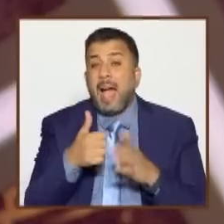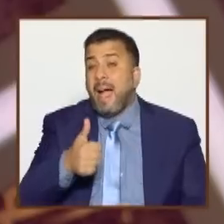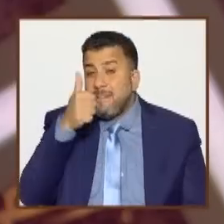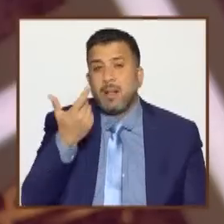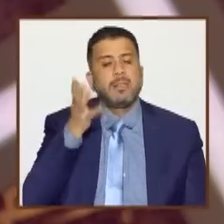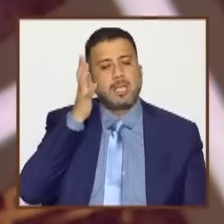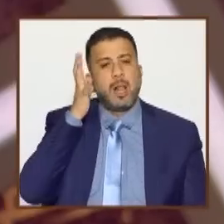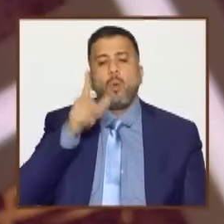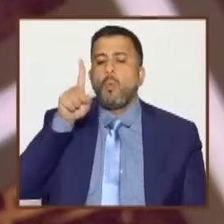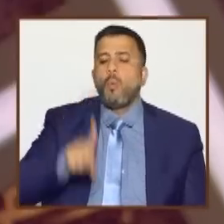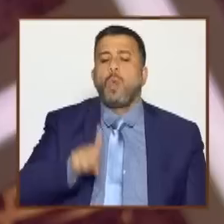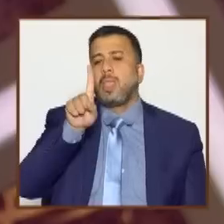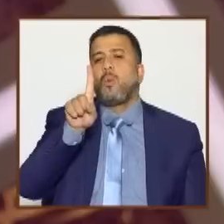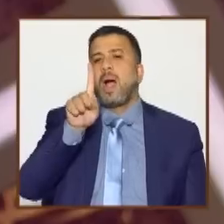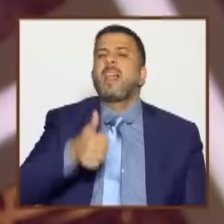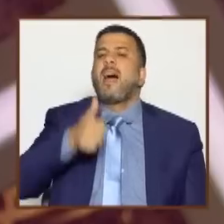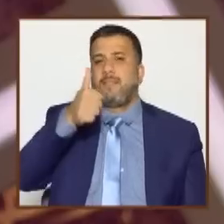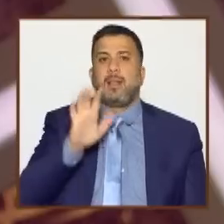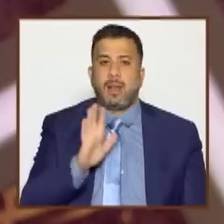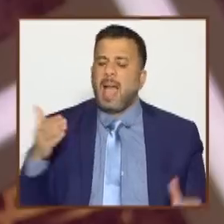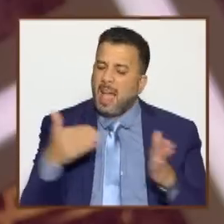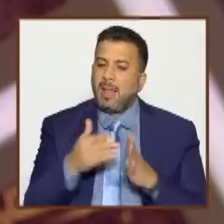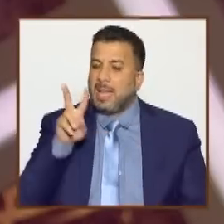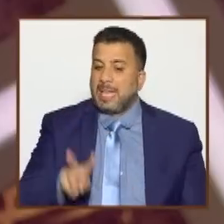الليل وترا، أو بالليل وترا.